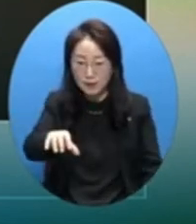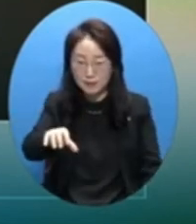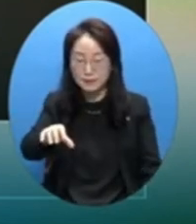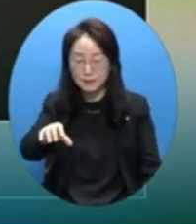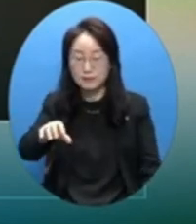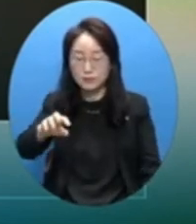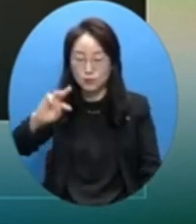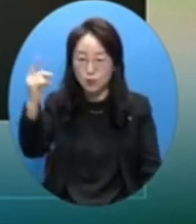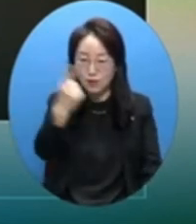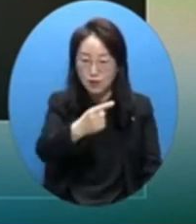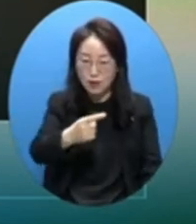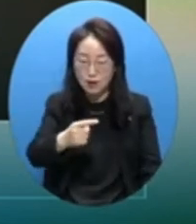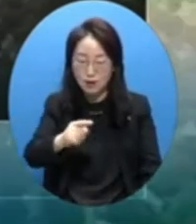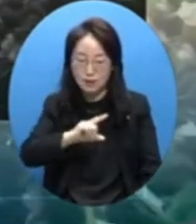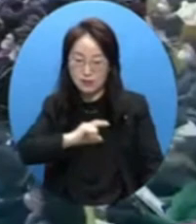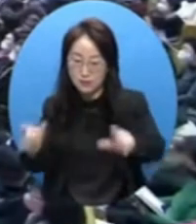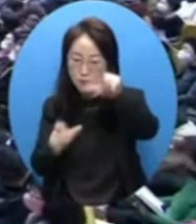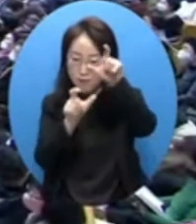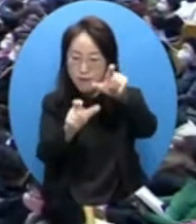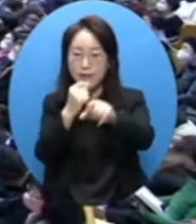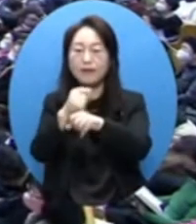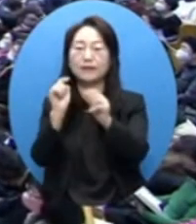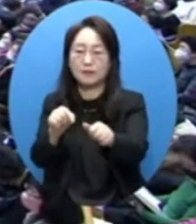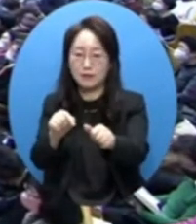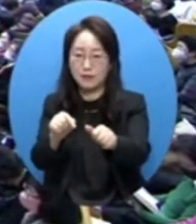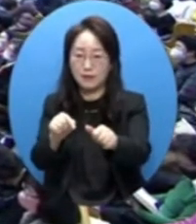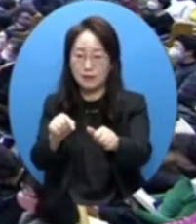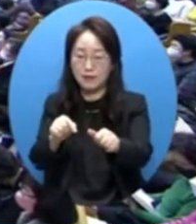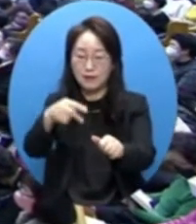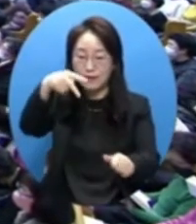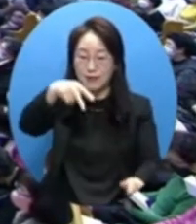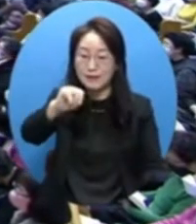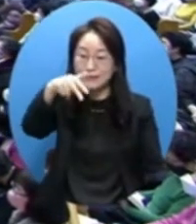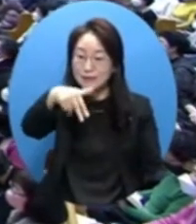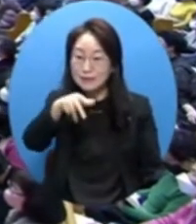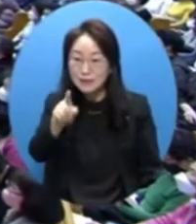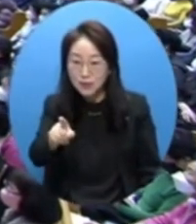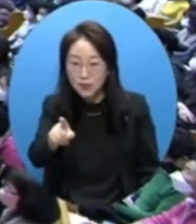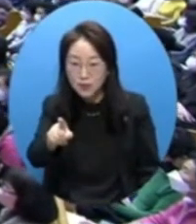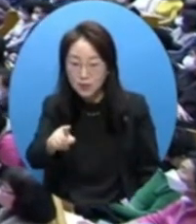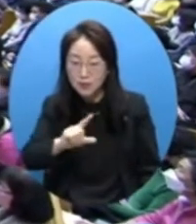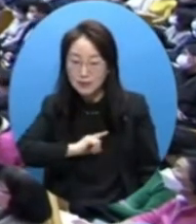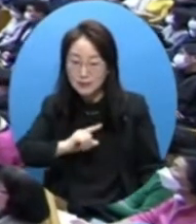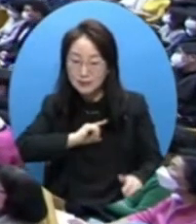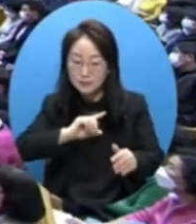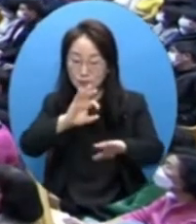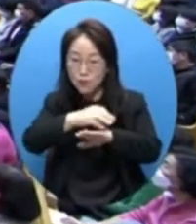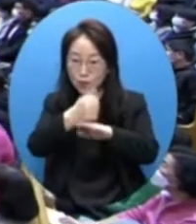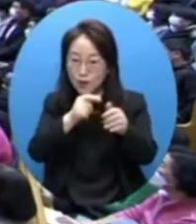호적을 등록해라 이 시저거스투스는 로마 황제의